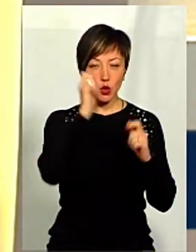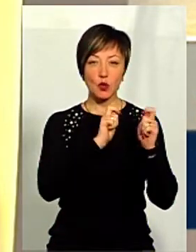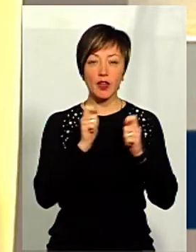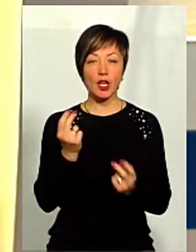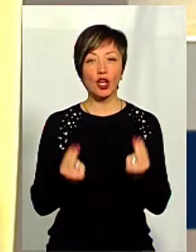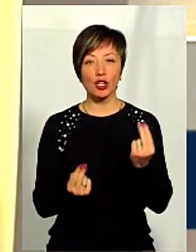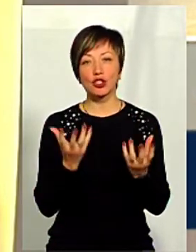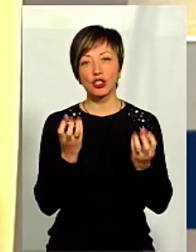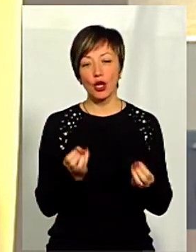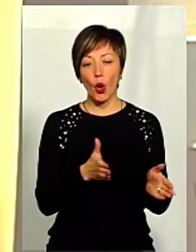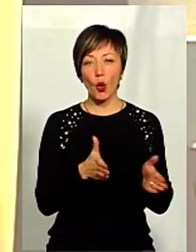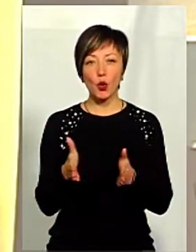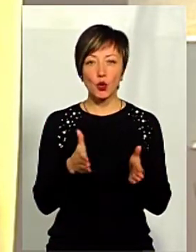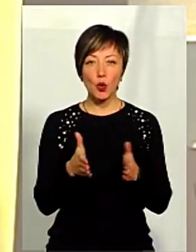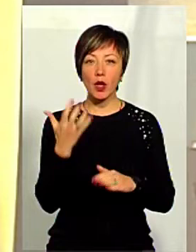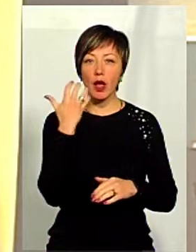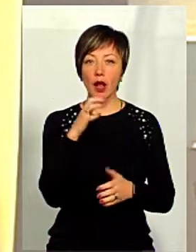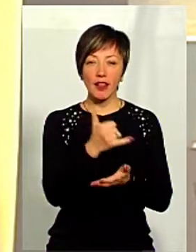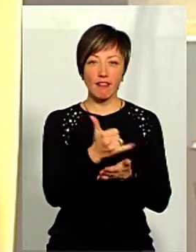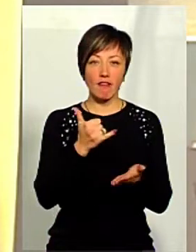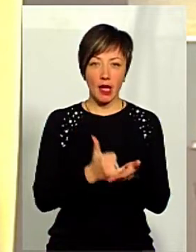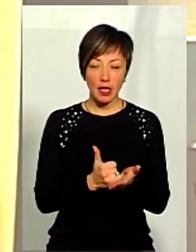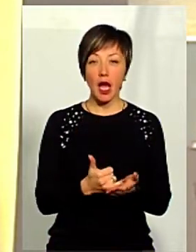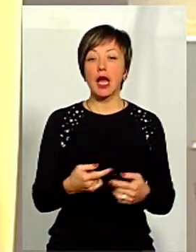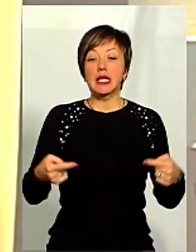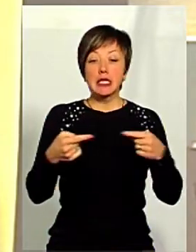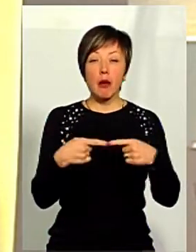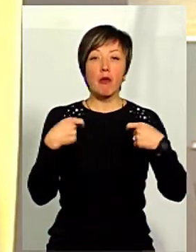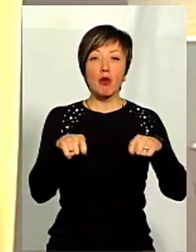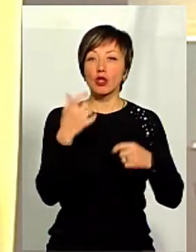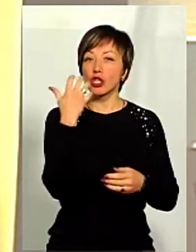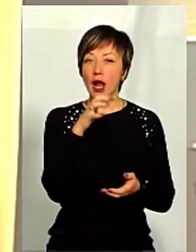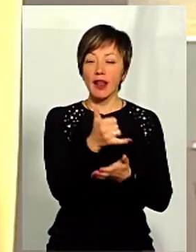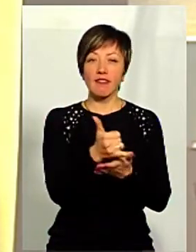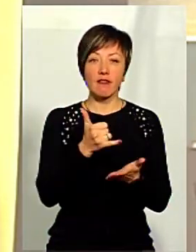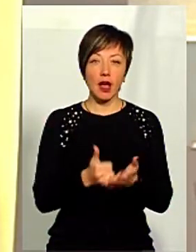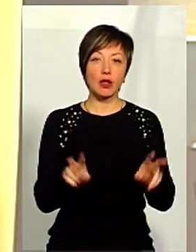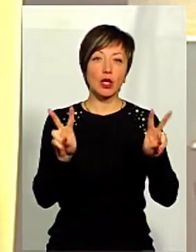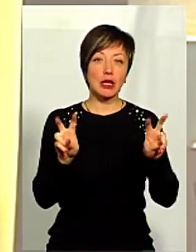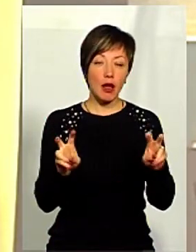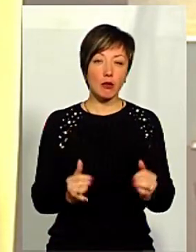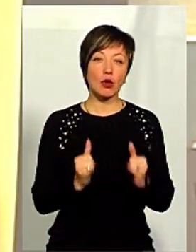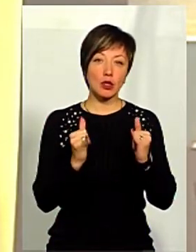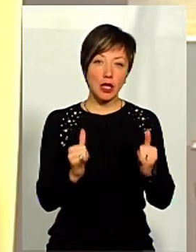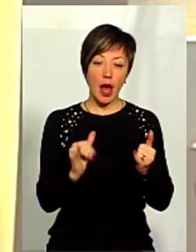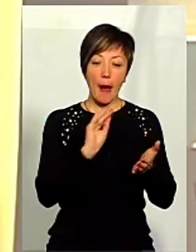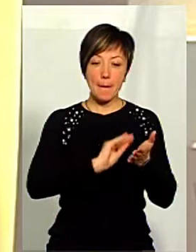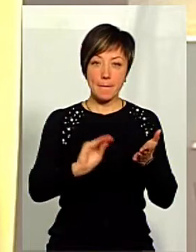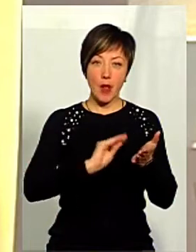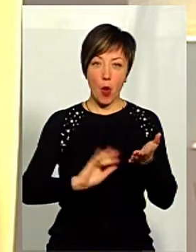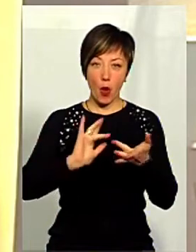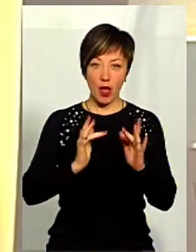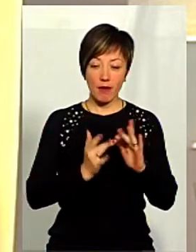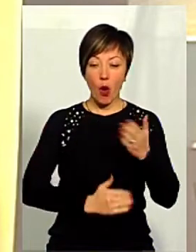іграшки, а ще й готують глінтвейн. Саме продаж глінтвейну став темою для блогерів